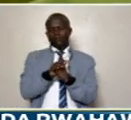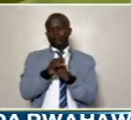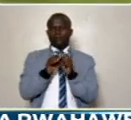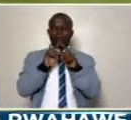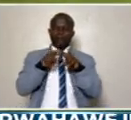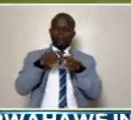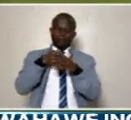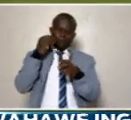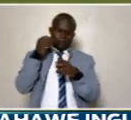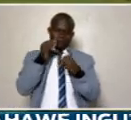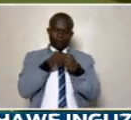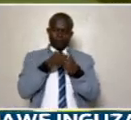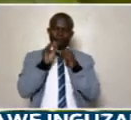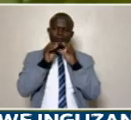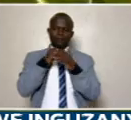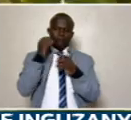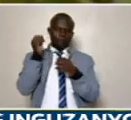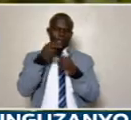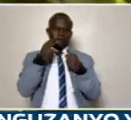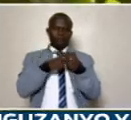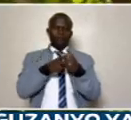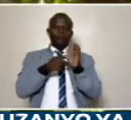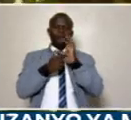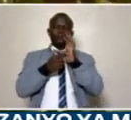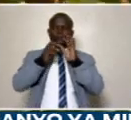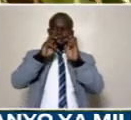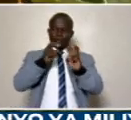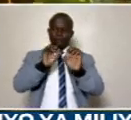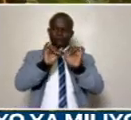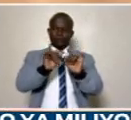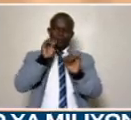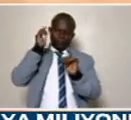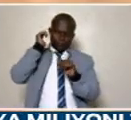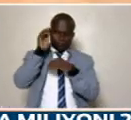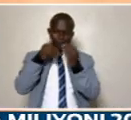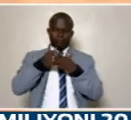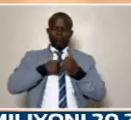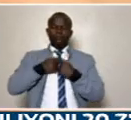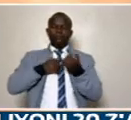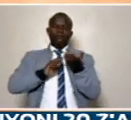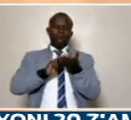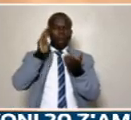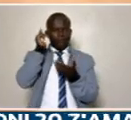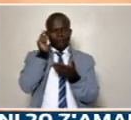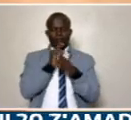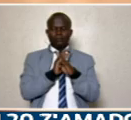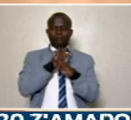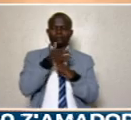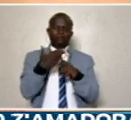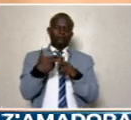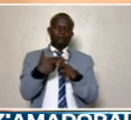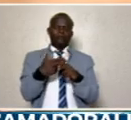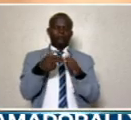mu kwezi kwa munani ugereranyije n'ukwezi kwa karindwi, aho bigaragaza yuko bisize telefoni abanyarwanda bakoresha telefoni bagera ku gipimo